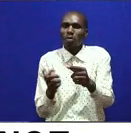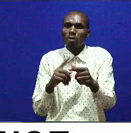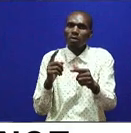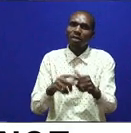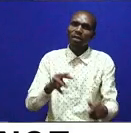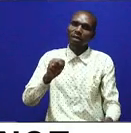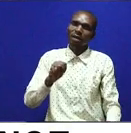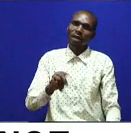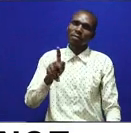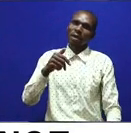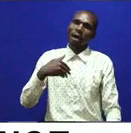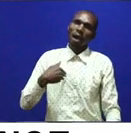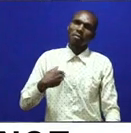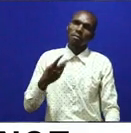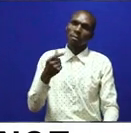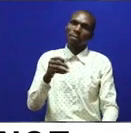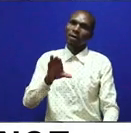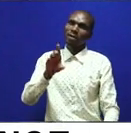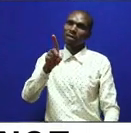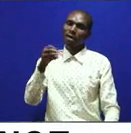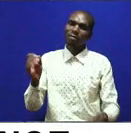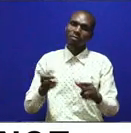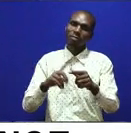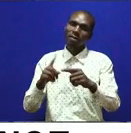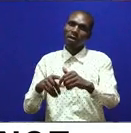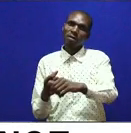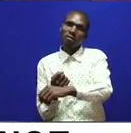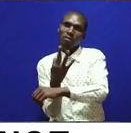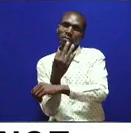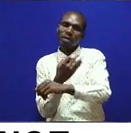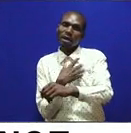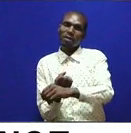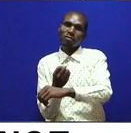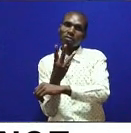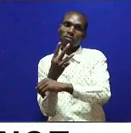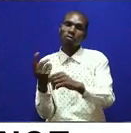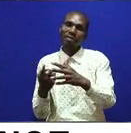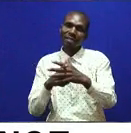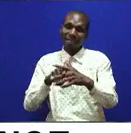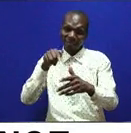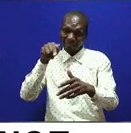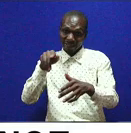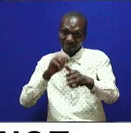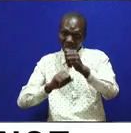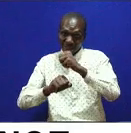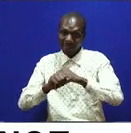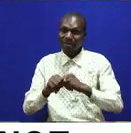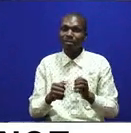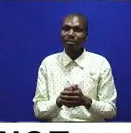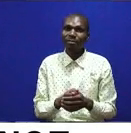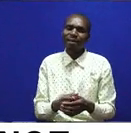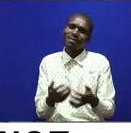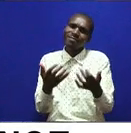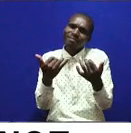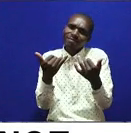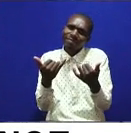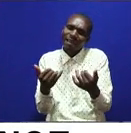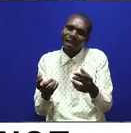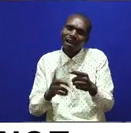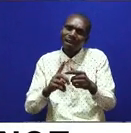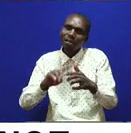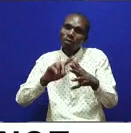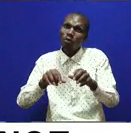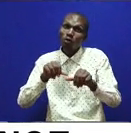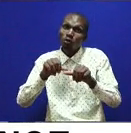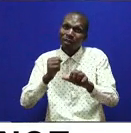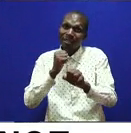pesa ya CDF afanye form 3 na form 4 kuanzia mwaka huu. Saa hii kitu inaendelea ni